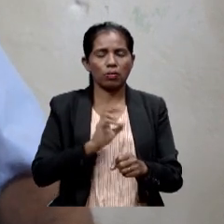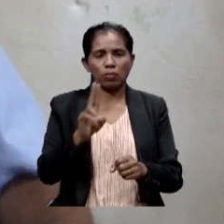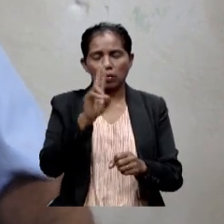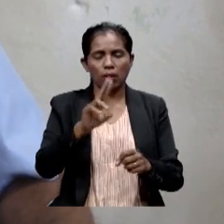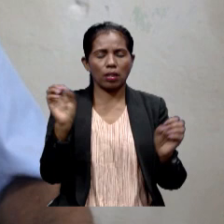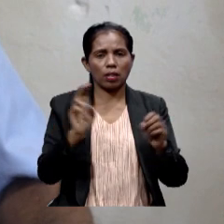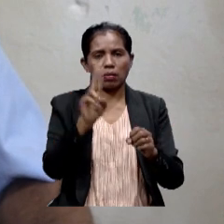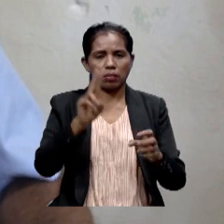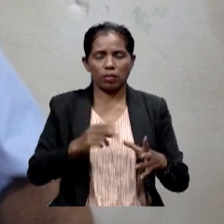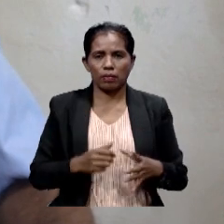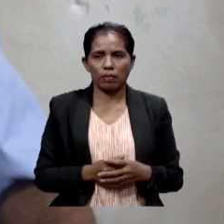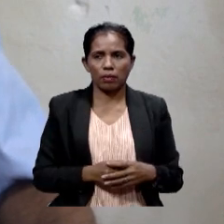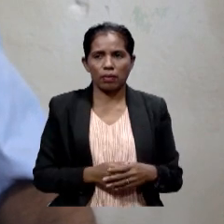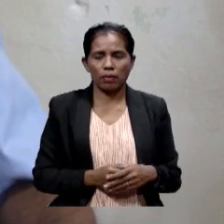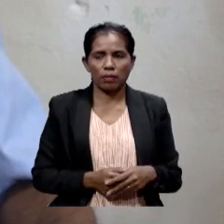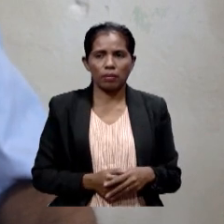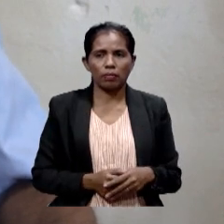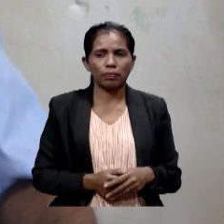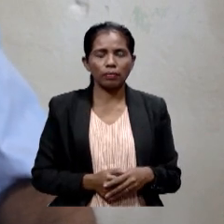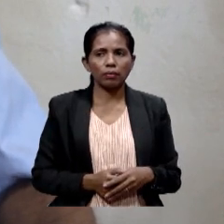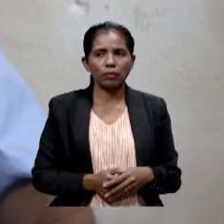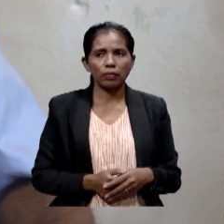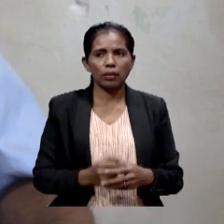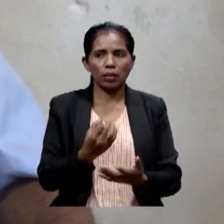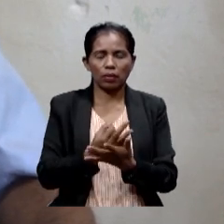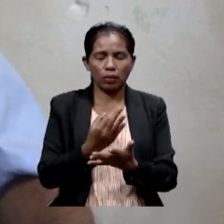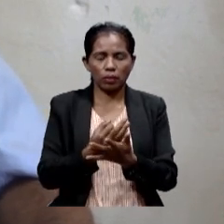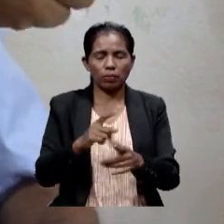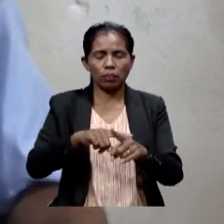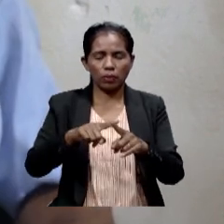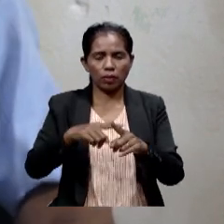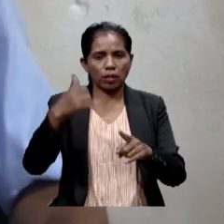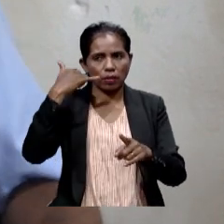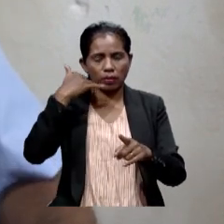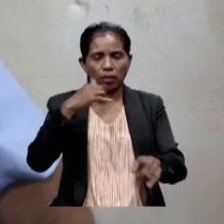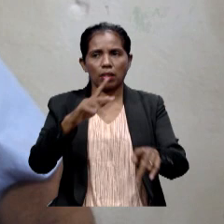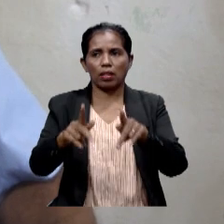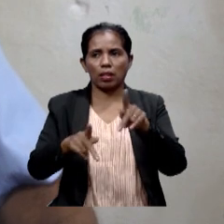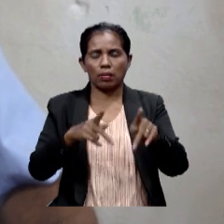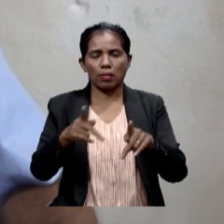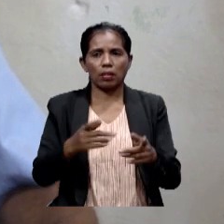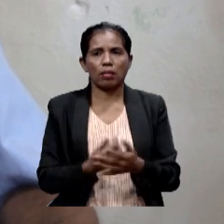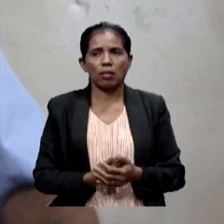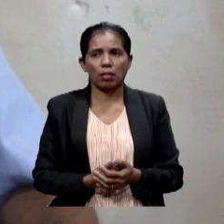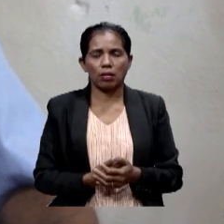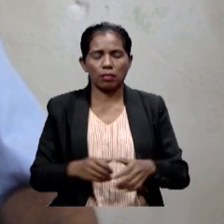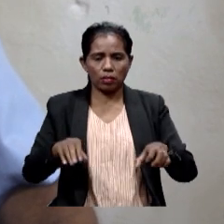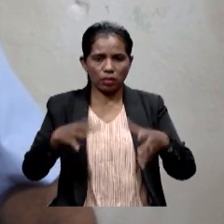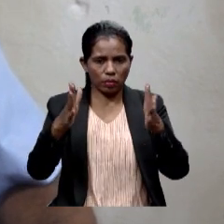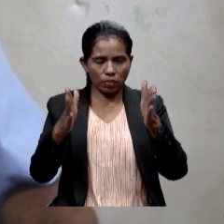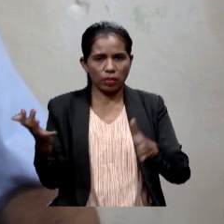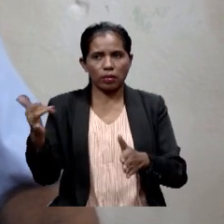Jadi, Ninia be sera subsidio ba pulsa telefone boat liu emnisa salario be funcionar sera.